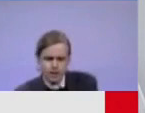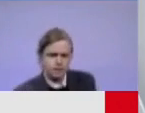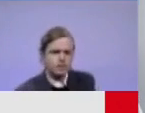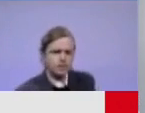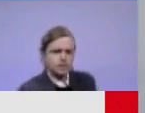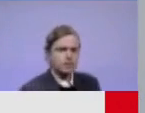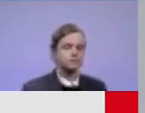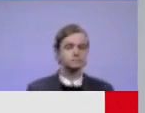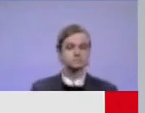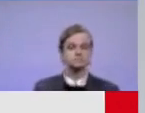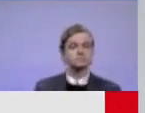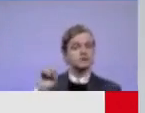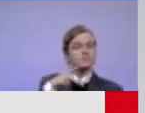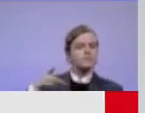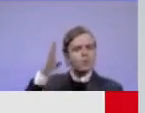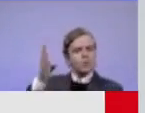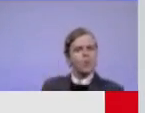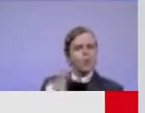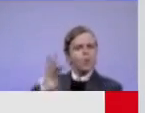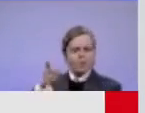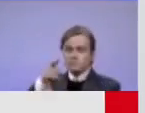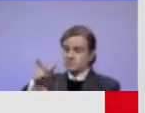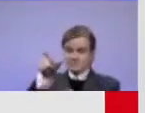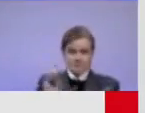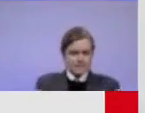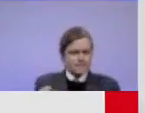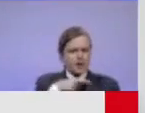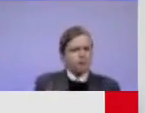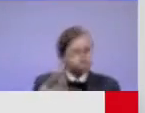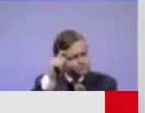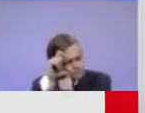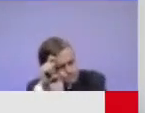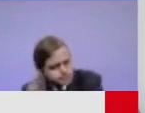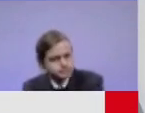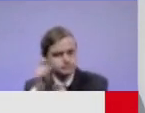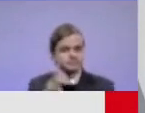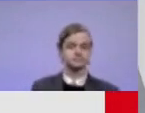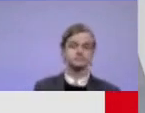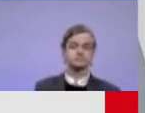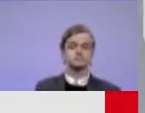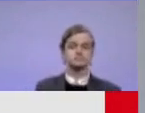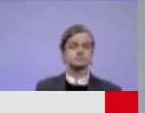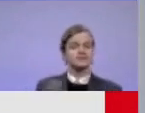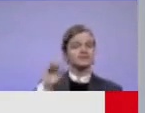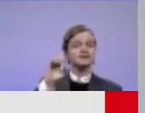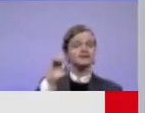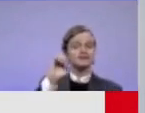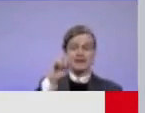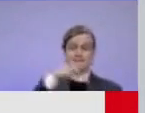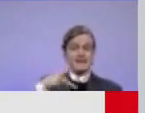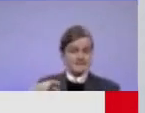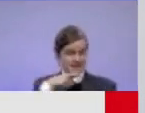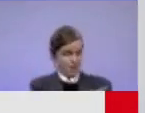pragmatism și pe valorile care se bazează pe demnitatea umană. Fără fiecare dintre aceste